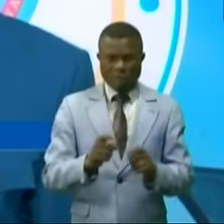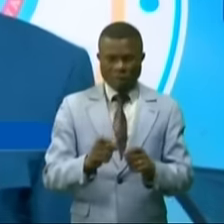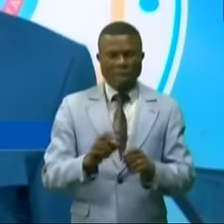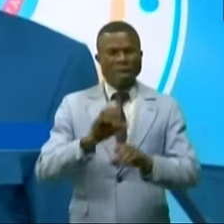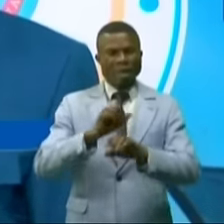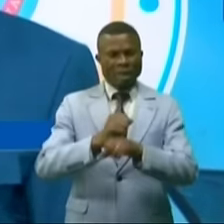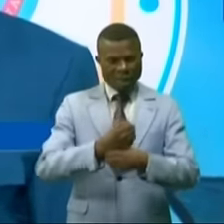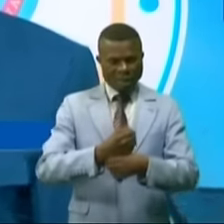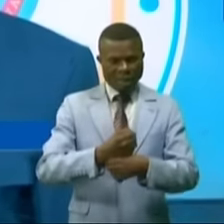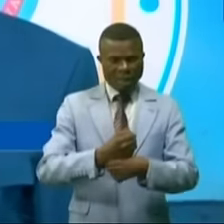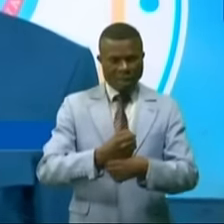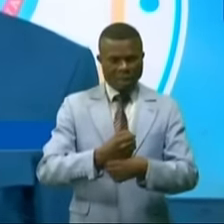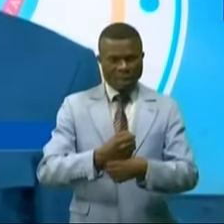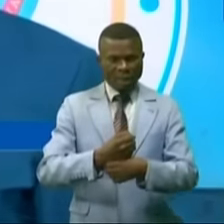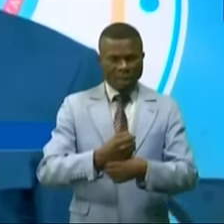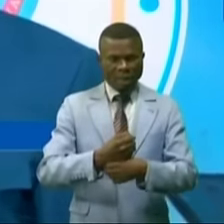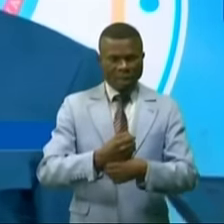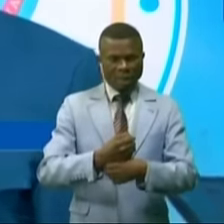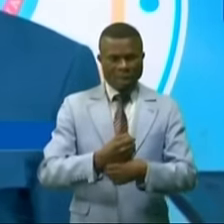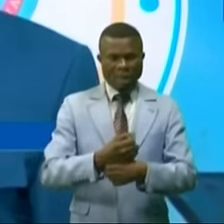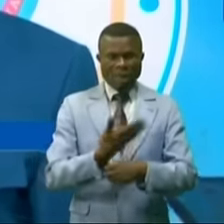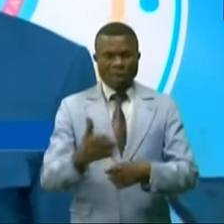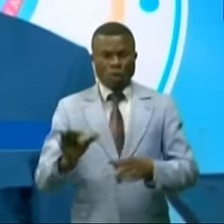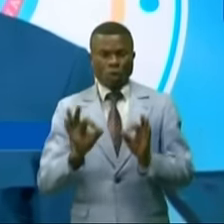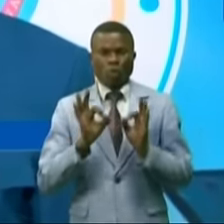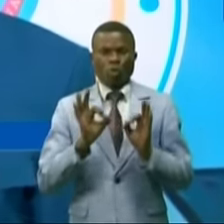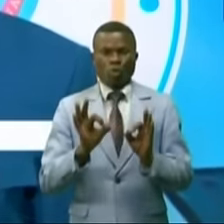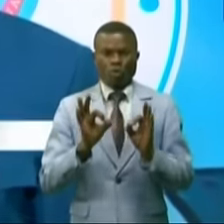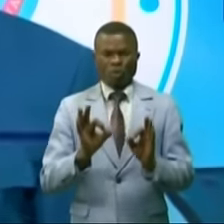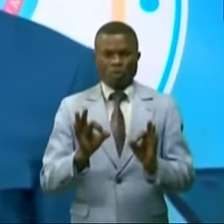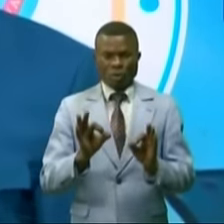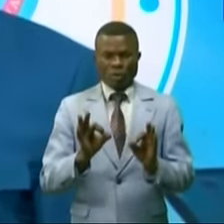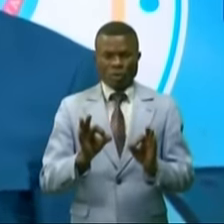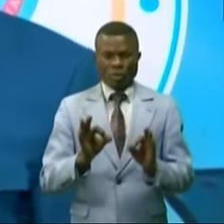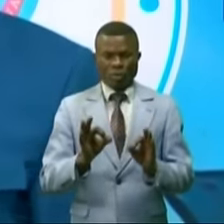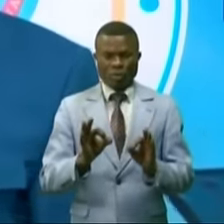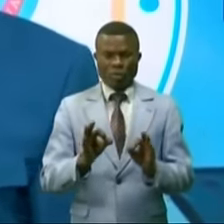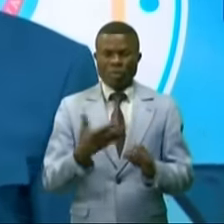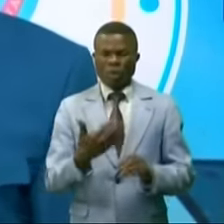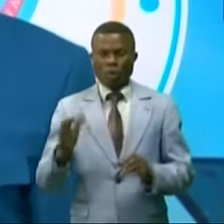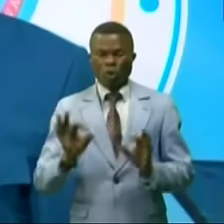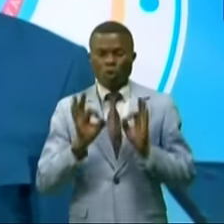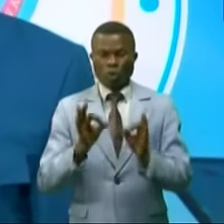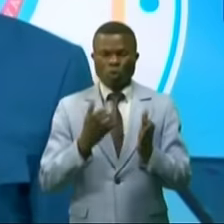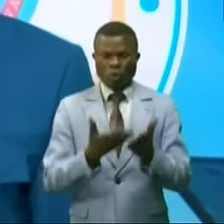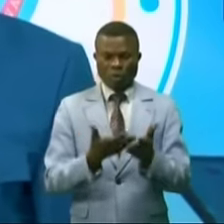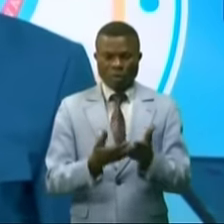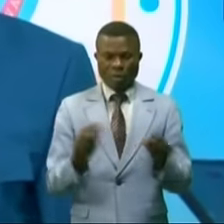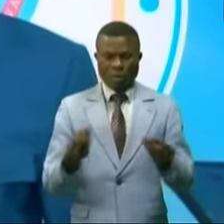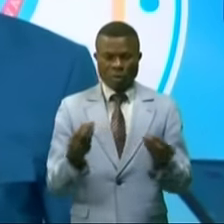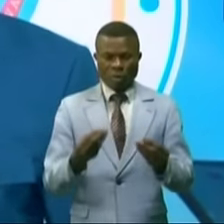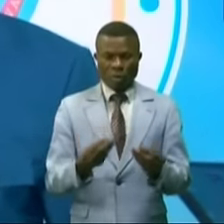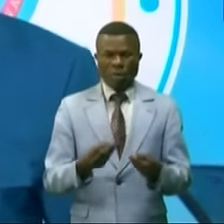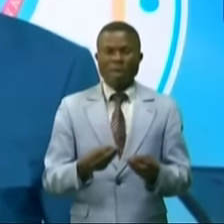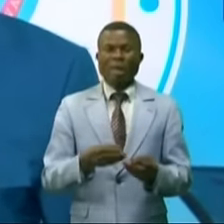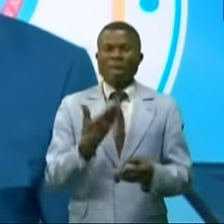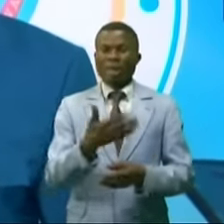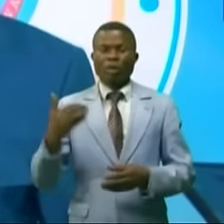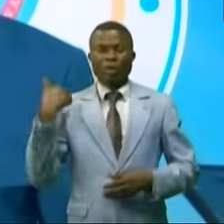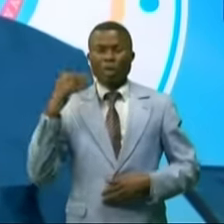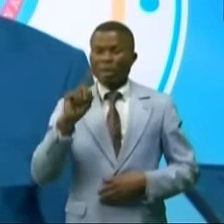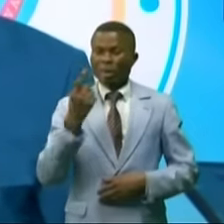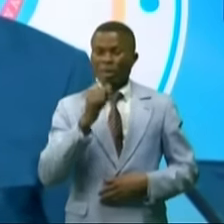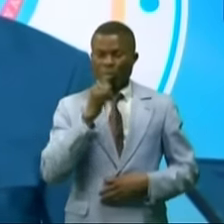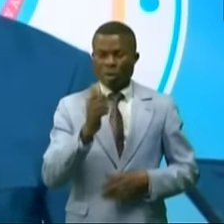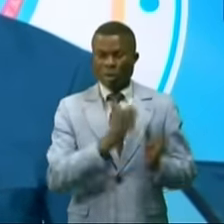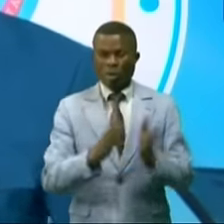créer une nouvelle maquette, un nouveau spécimen, non seulement du sceau de l'État, qui est